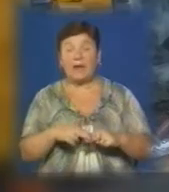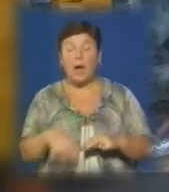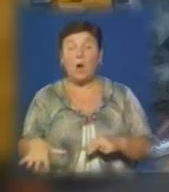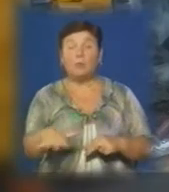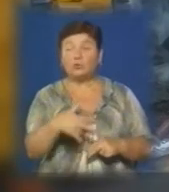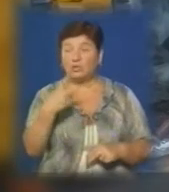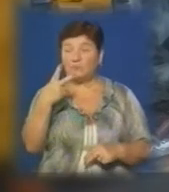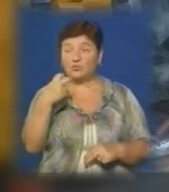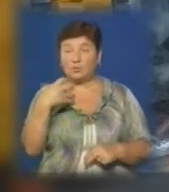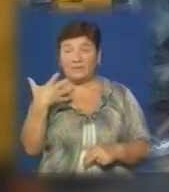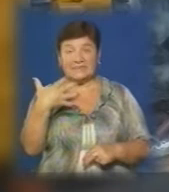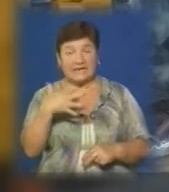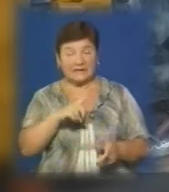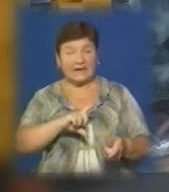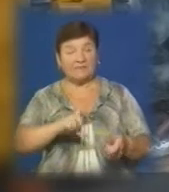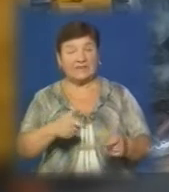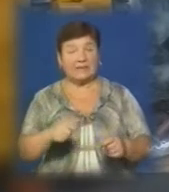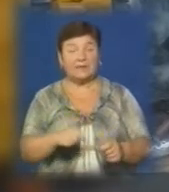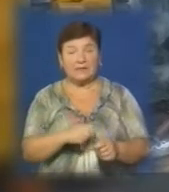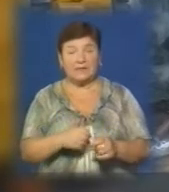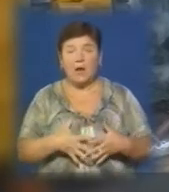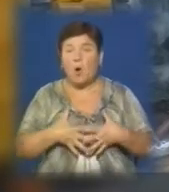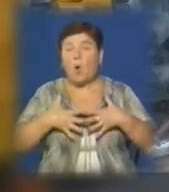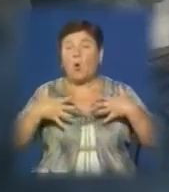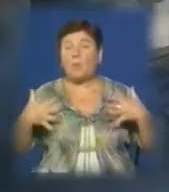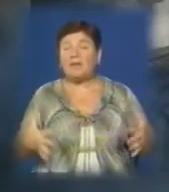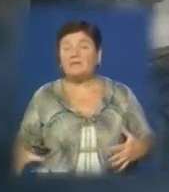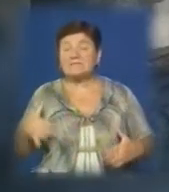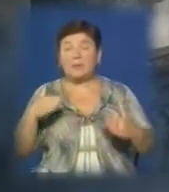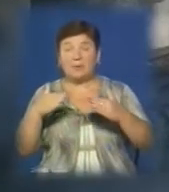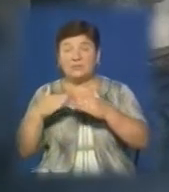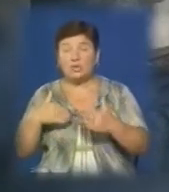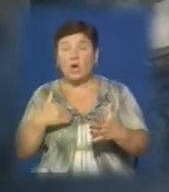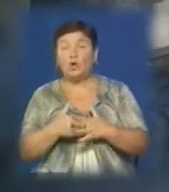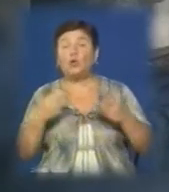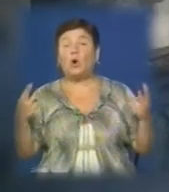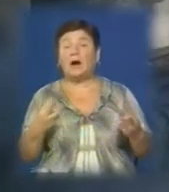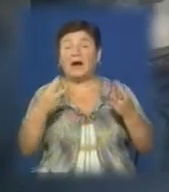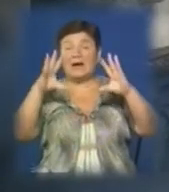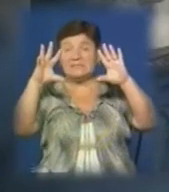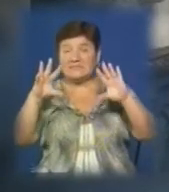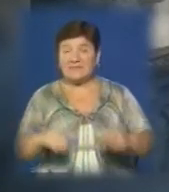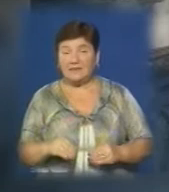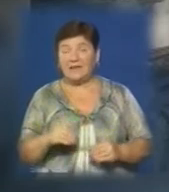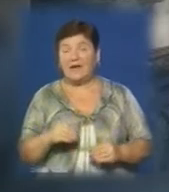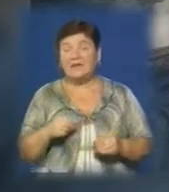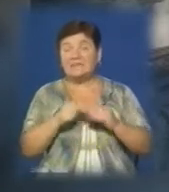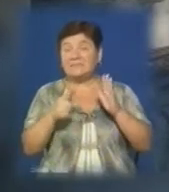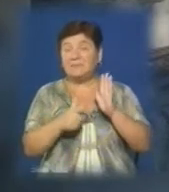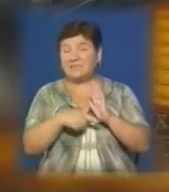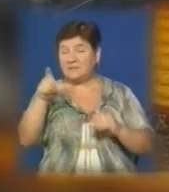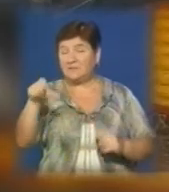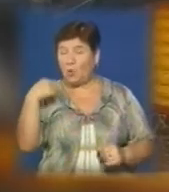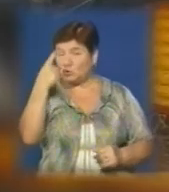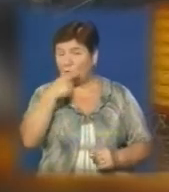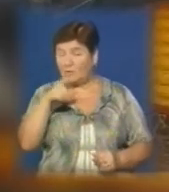складала близько 250 квадратних метрів та охопила вже все приміщення. До гасіння пожежі залучили 3 одиниці техніки та 17 чоловік